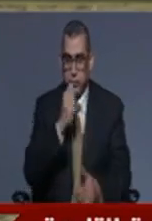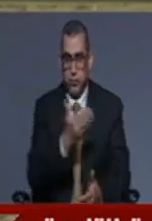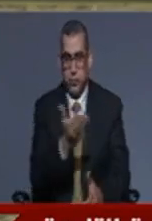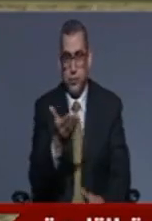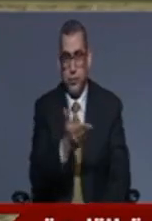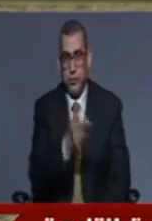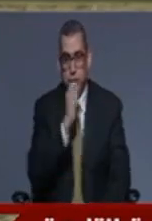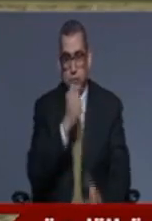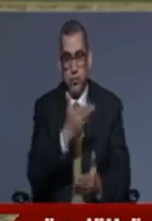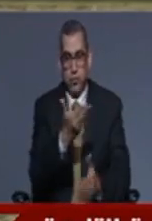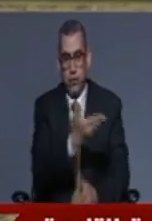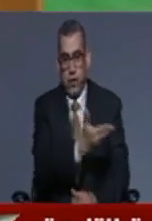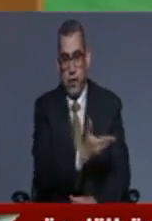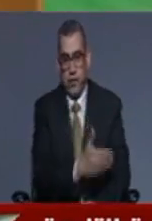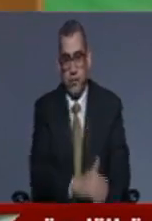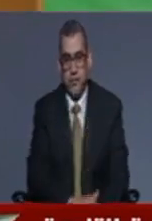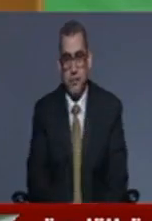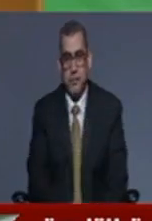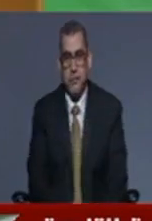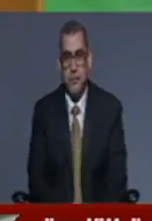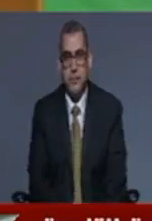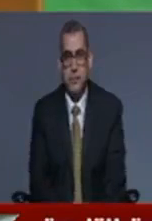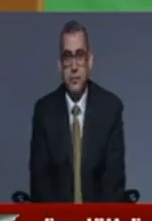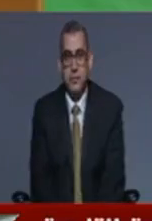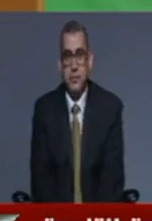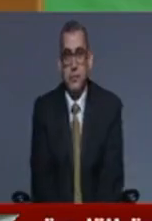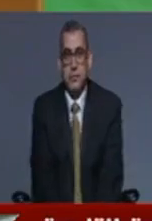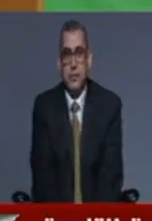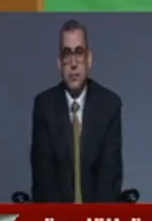ليلقي كلمته. معاليك تفضل.